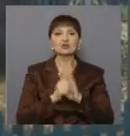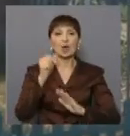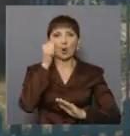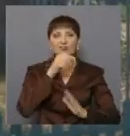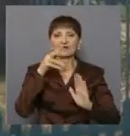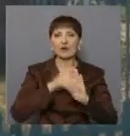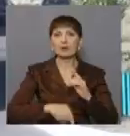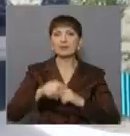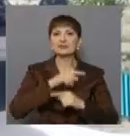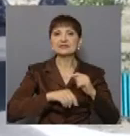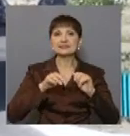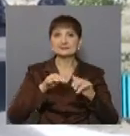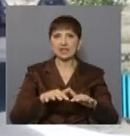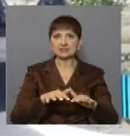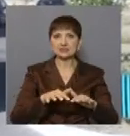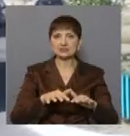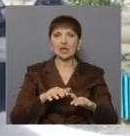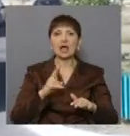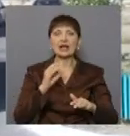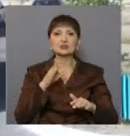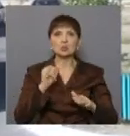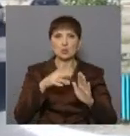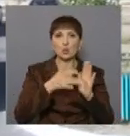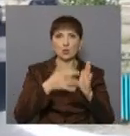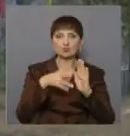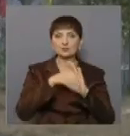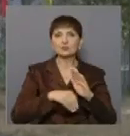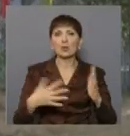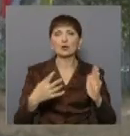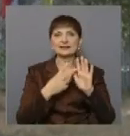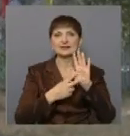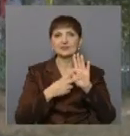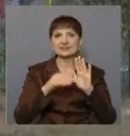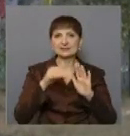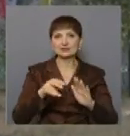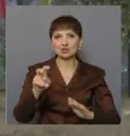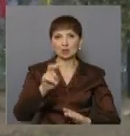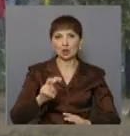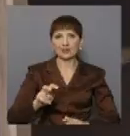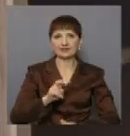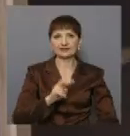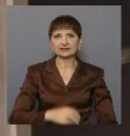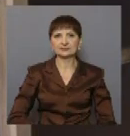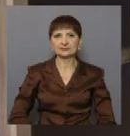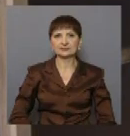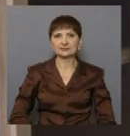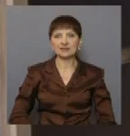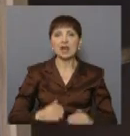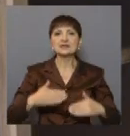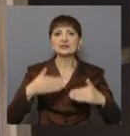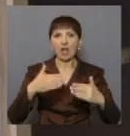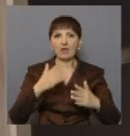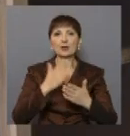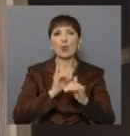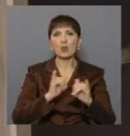в рамках предпринимательской деятельности в казну государства поступило около 70 тысяч долларов. Динамика есть, но,